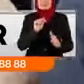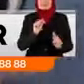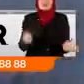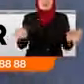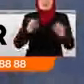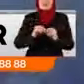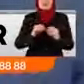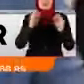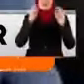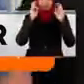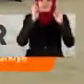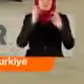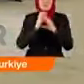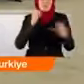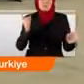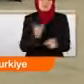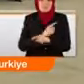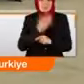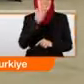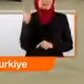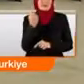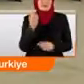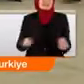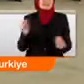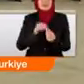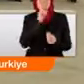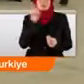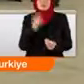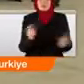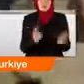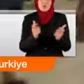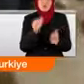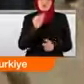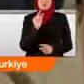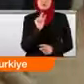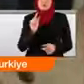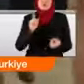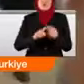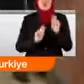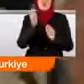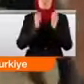ve servislere zam oranlarının görüşüldüğünü Ulaştırma ve Koordinasyon Merkezi toplantısı